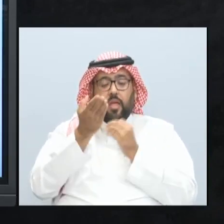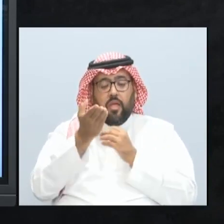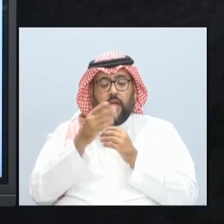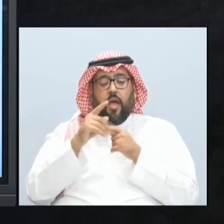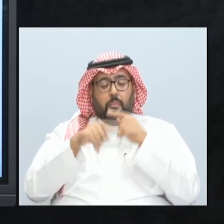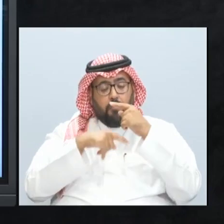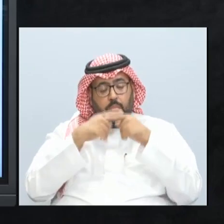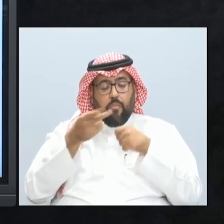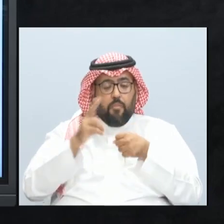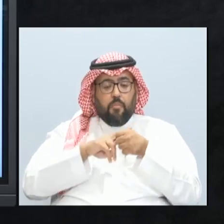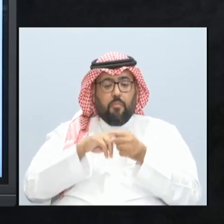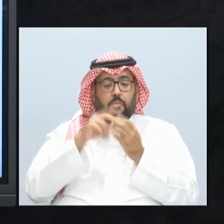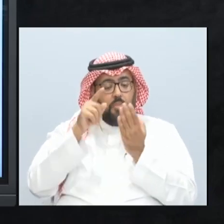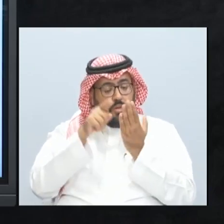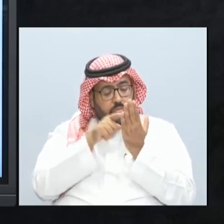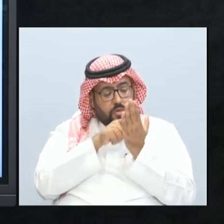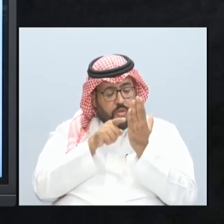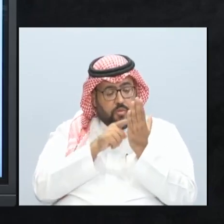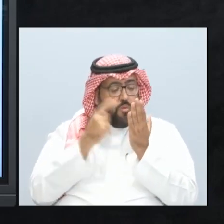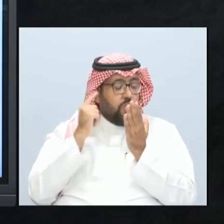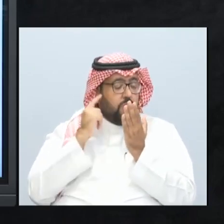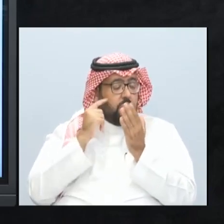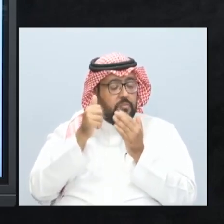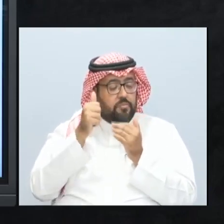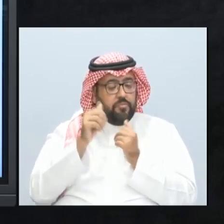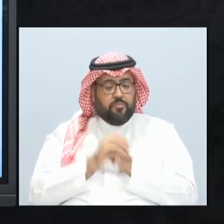المتابعه والاستماع الجيد